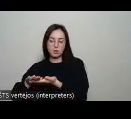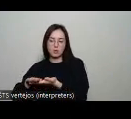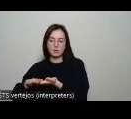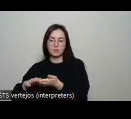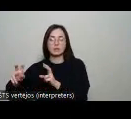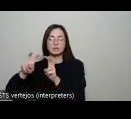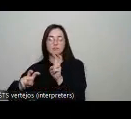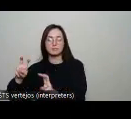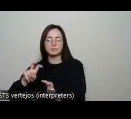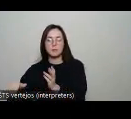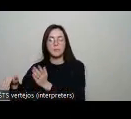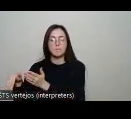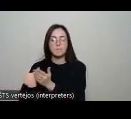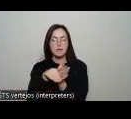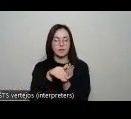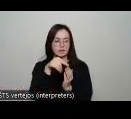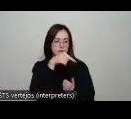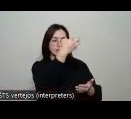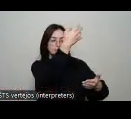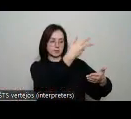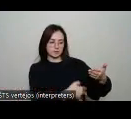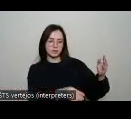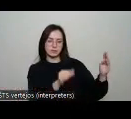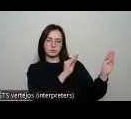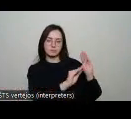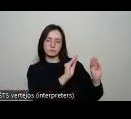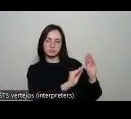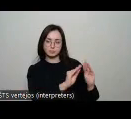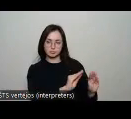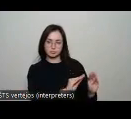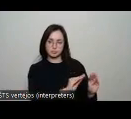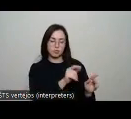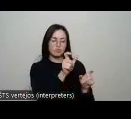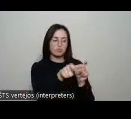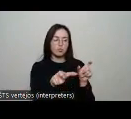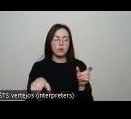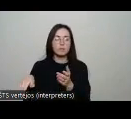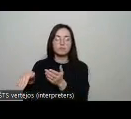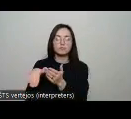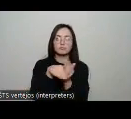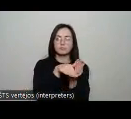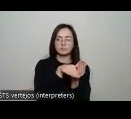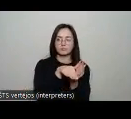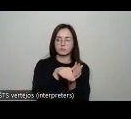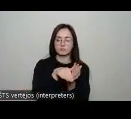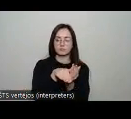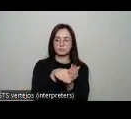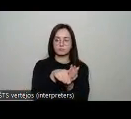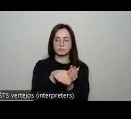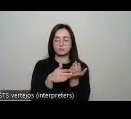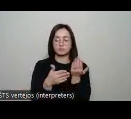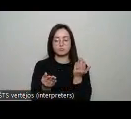dirba mokykloje, padedant žmonėms, mokytojams